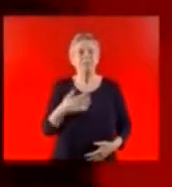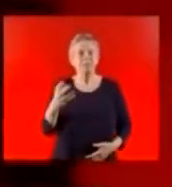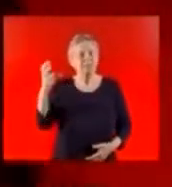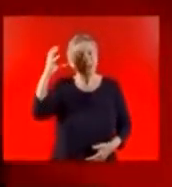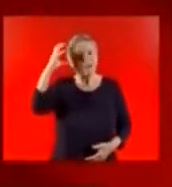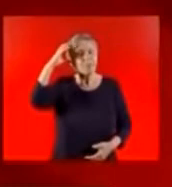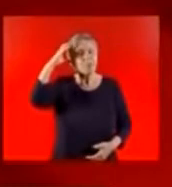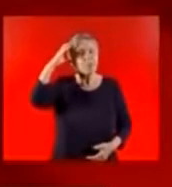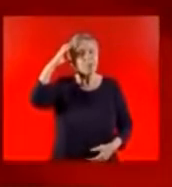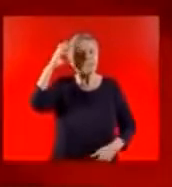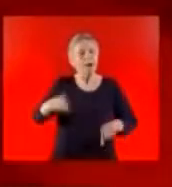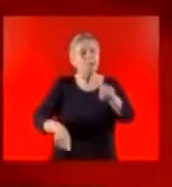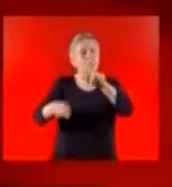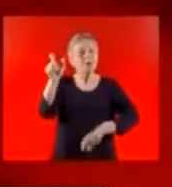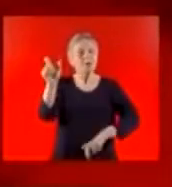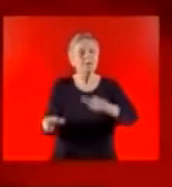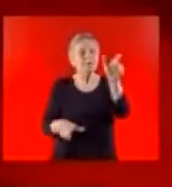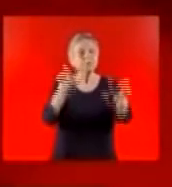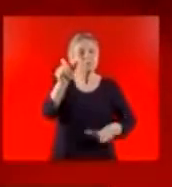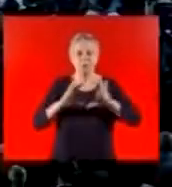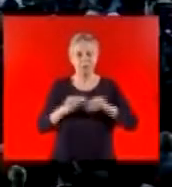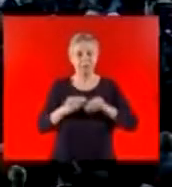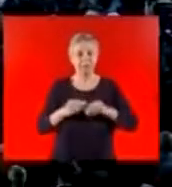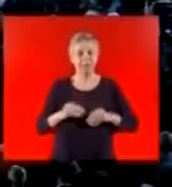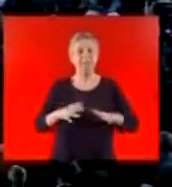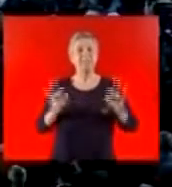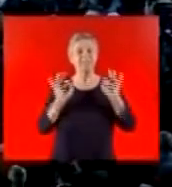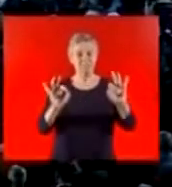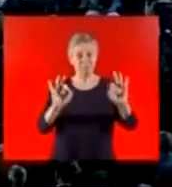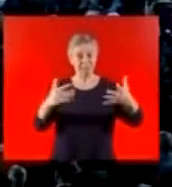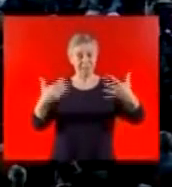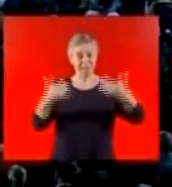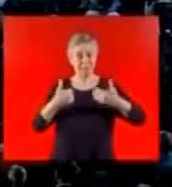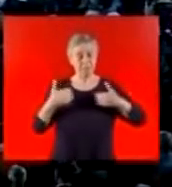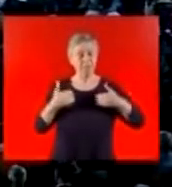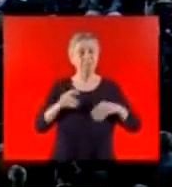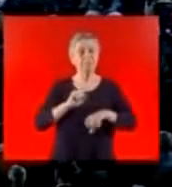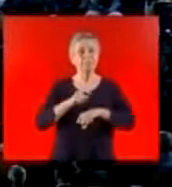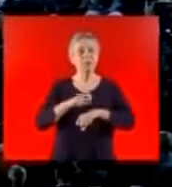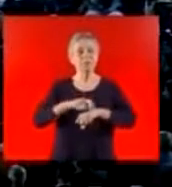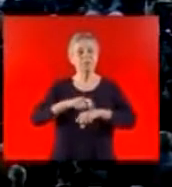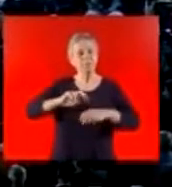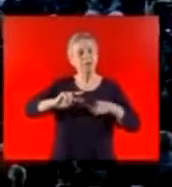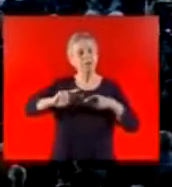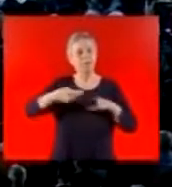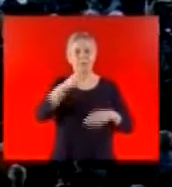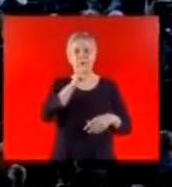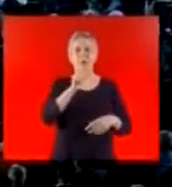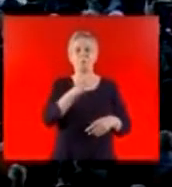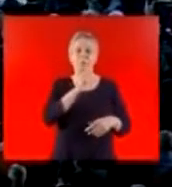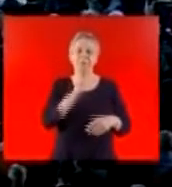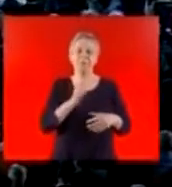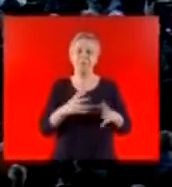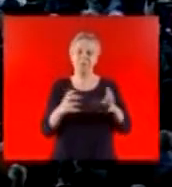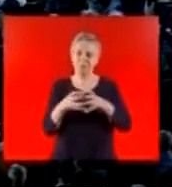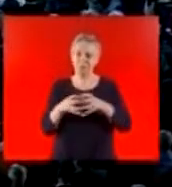γενικευμένης ανασφάλειας και απόγνωσης από την έκταση και τις εκατόμβες της πανδημίας, αλλά και από την πρωτοφανή ακρίβεια, την έκρηξη του ενεργειακού κόστους